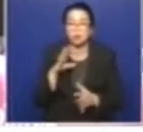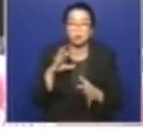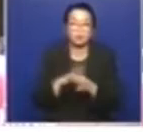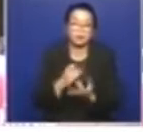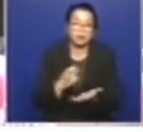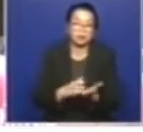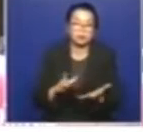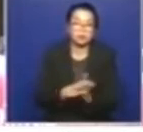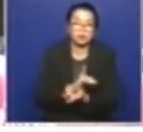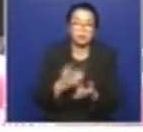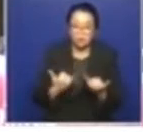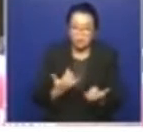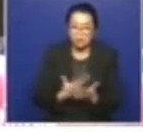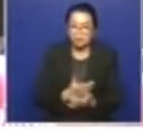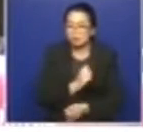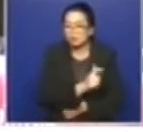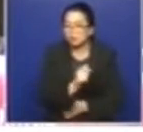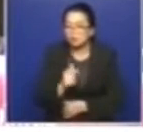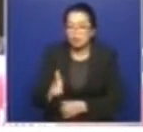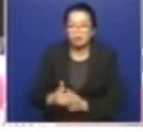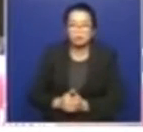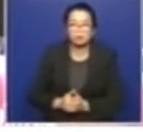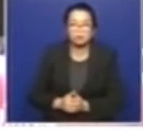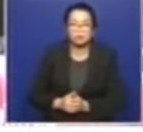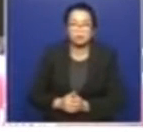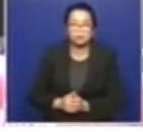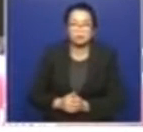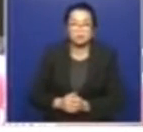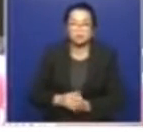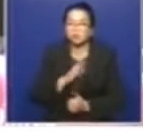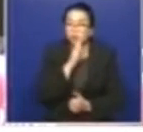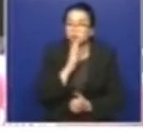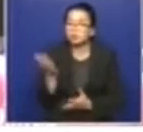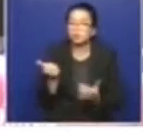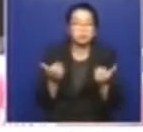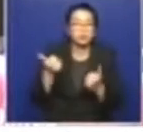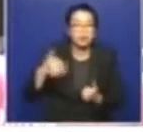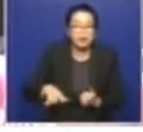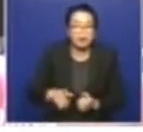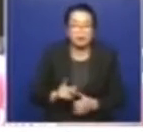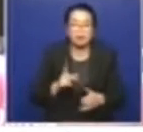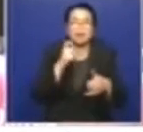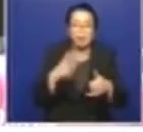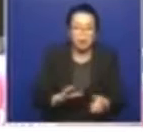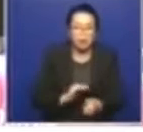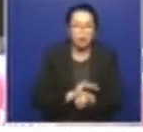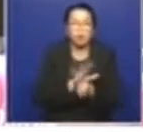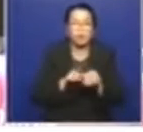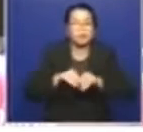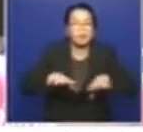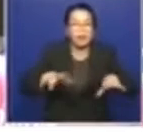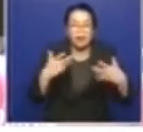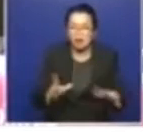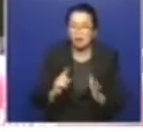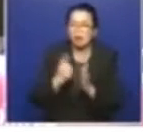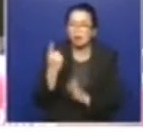วันนี้เพิ่งจ่ายกันอยู่ท่านฮะถ้าหายืมไม่ได้ไม่ตายแล้วเหรอตั้งแต่โควิดรอบแรกจนไม่ตายไปแล้วเหรอนี่คือ